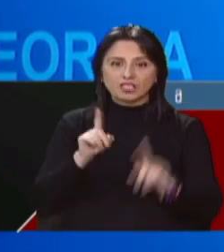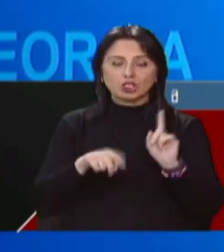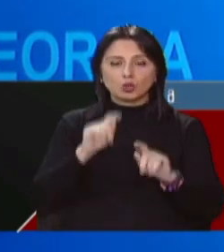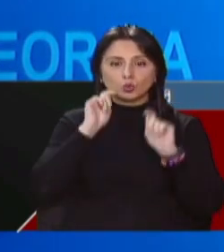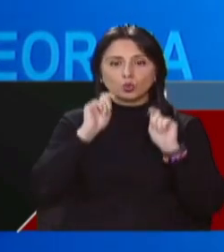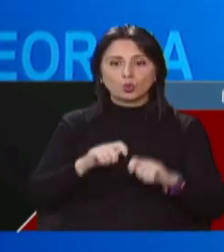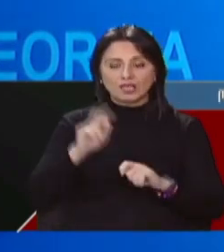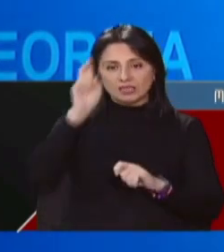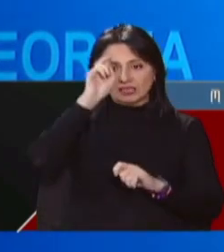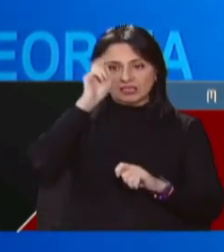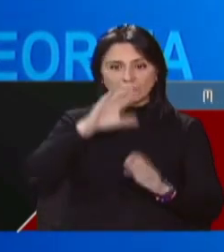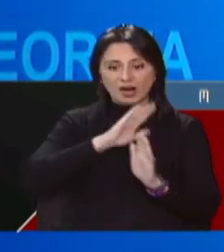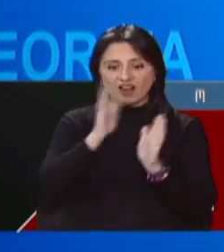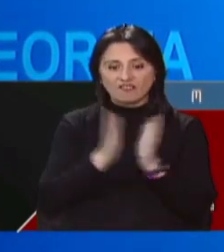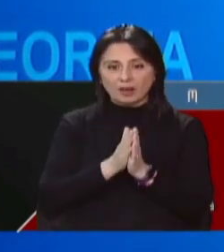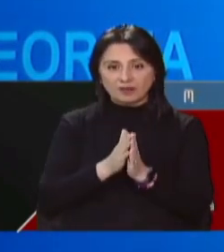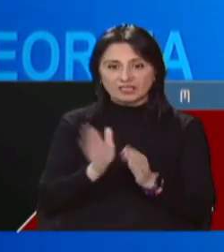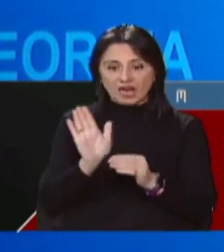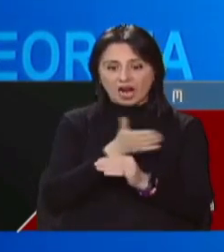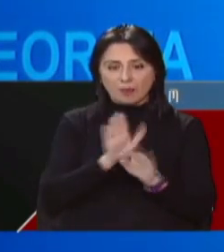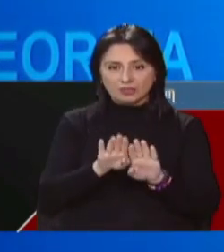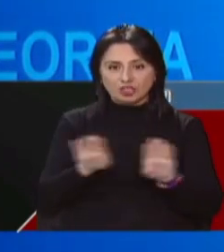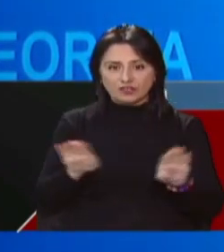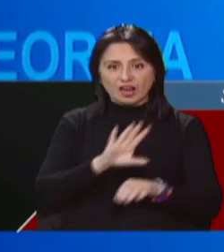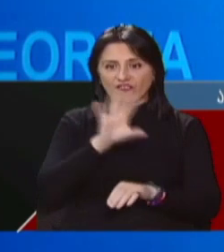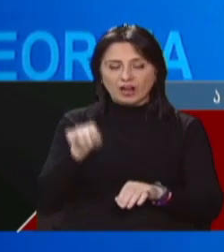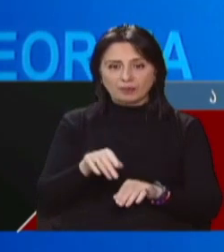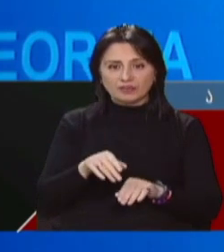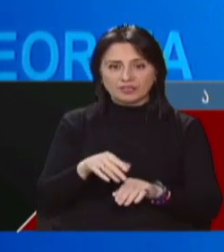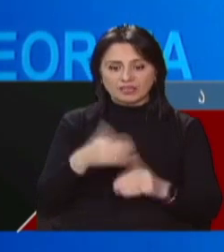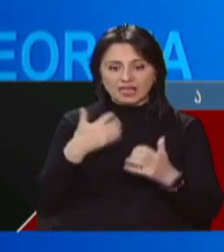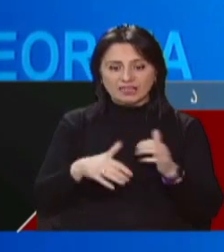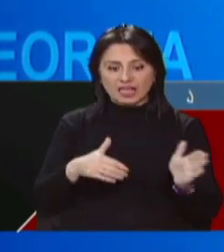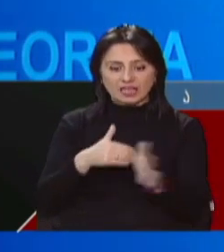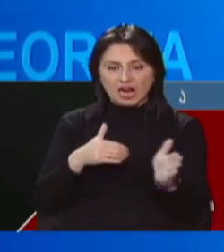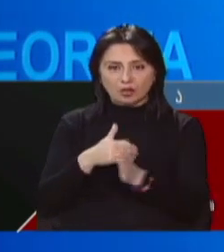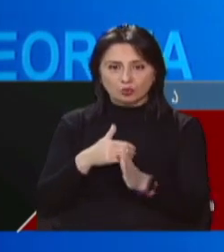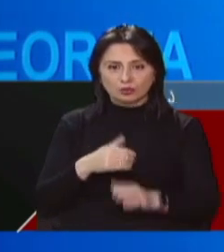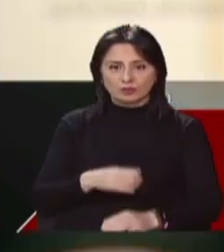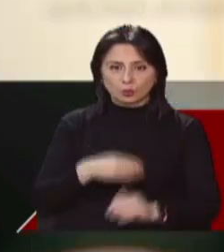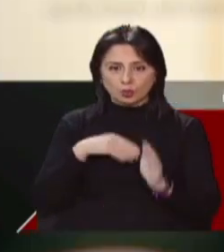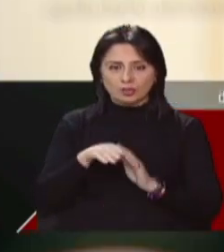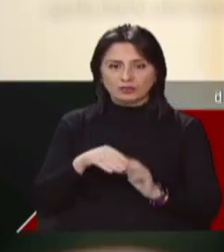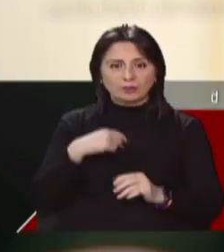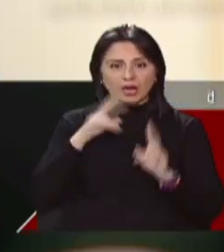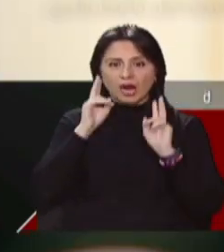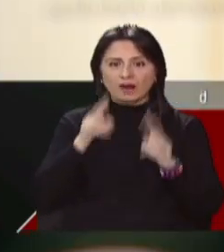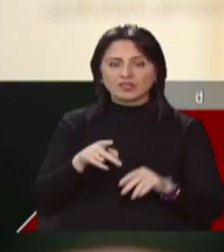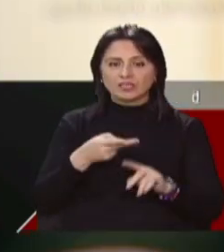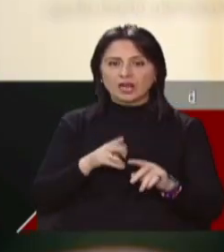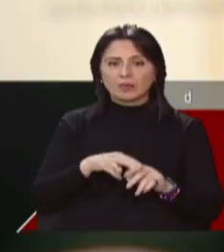ზოგადად უკრაინის სახელმწიფო ამ ყველაფრისგან გამიჯნას, ამ ყველაფრისგან ნეიტრალურ დასაკვირველია უკეთესი. Მე არ ვიცი